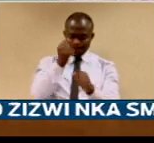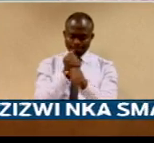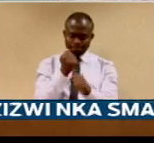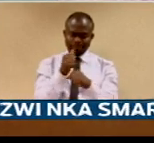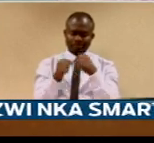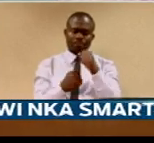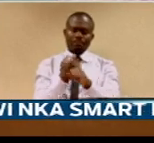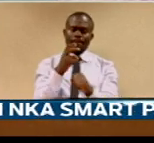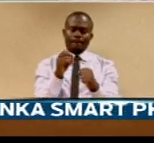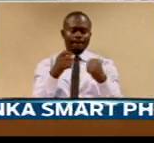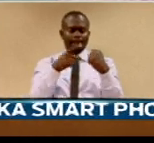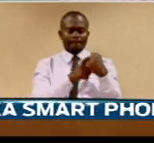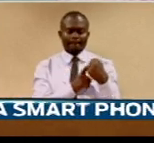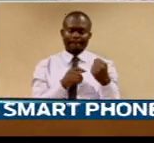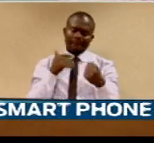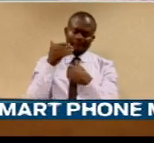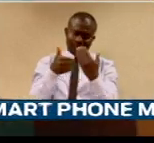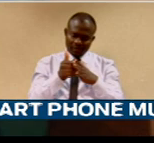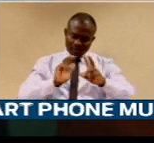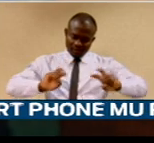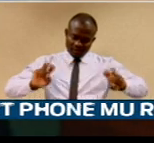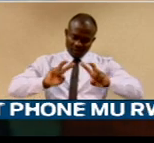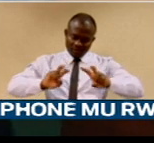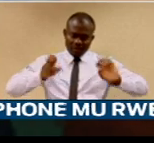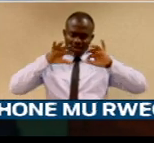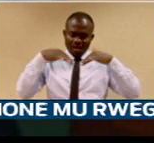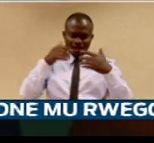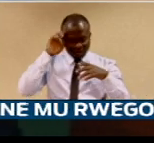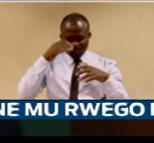mu 2006 bukaba bwarasesenguraga uko